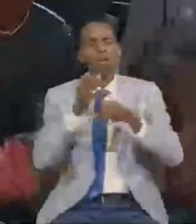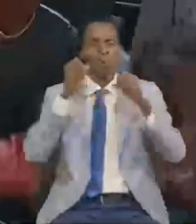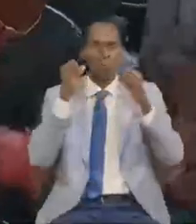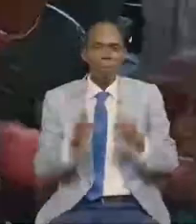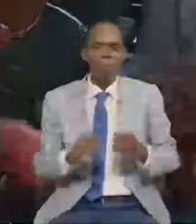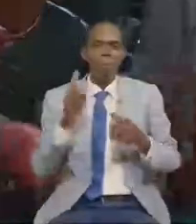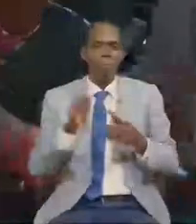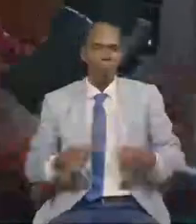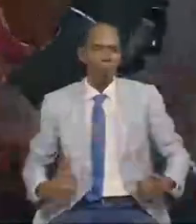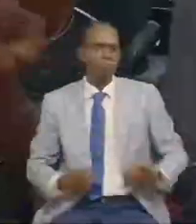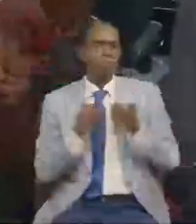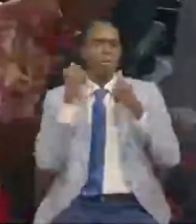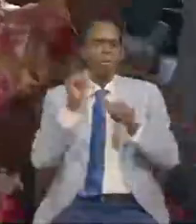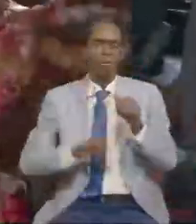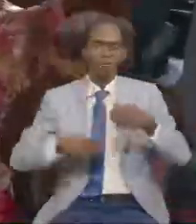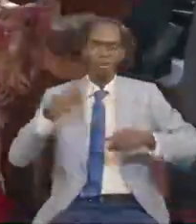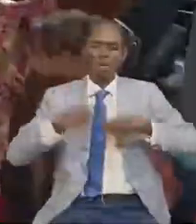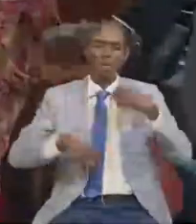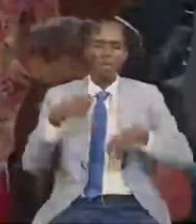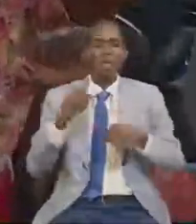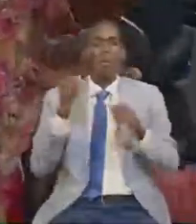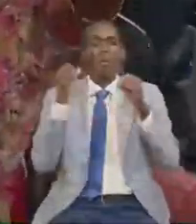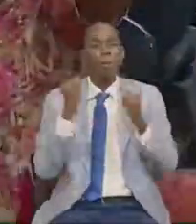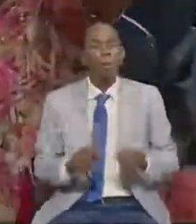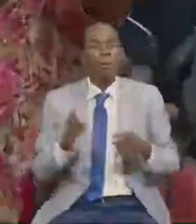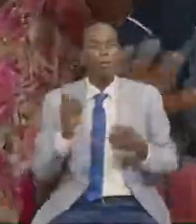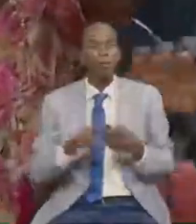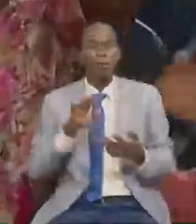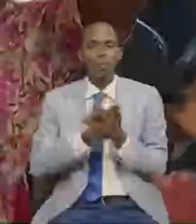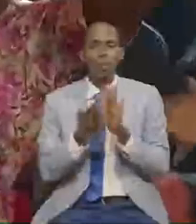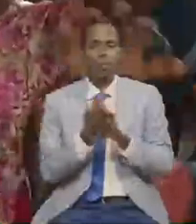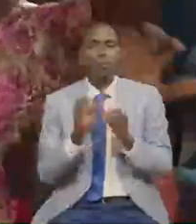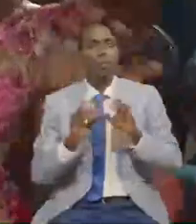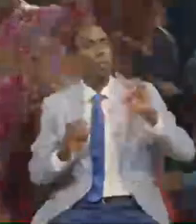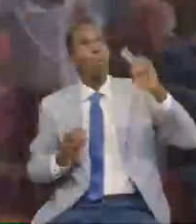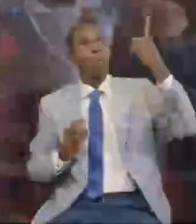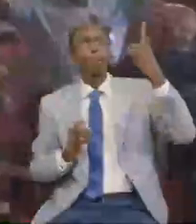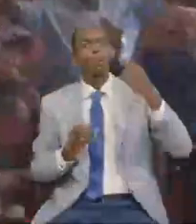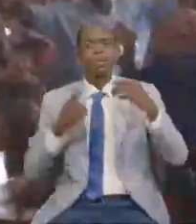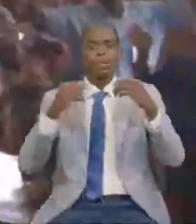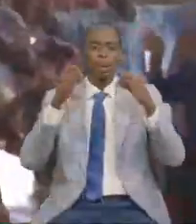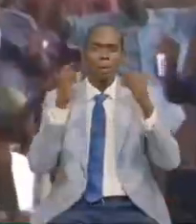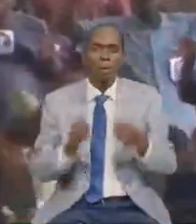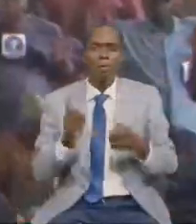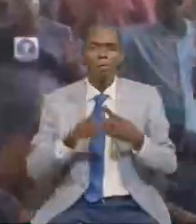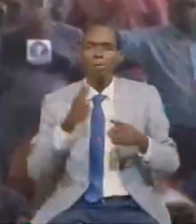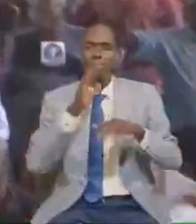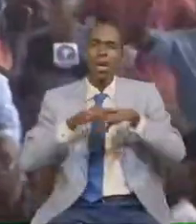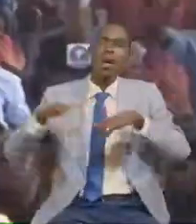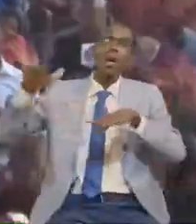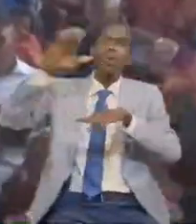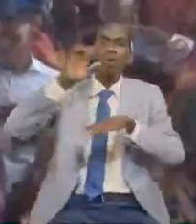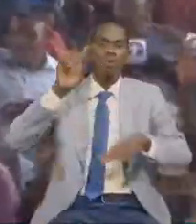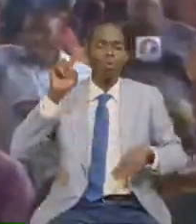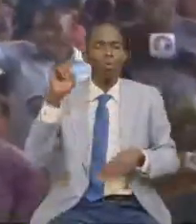la difficulté, la puissance pour être premier, la puissance pour être en haut,